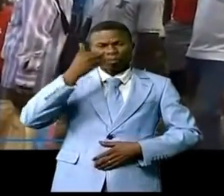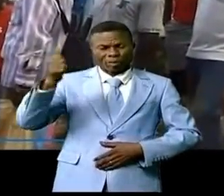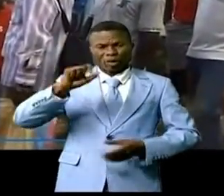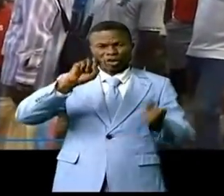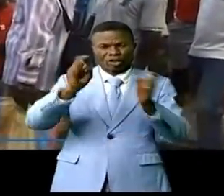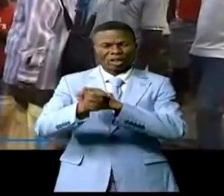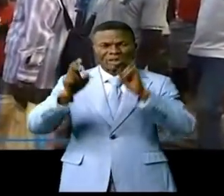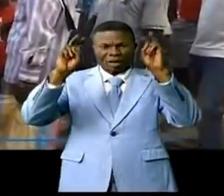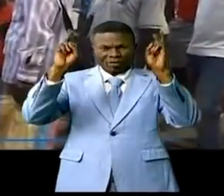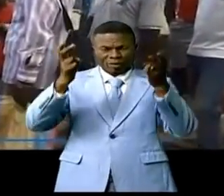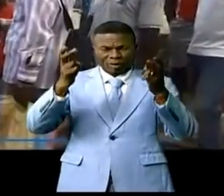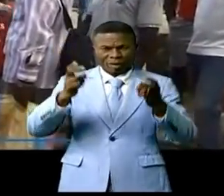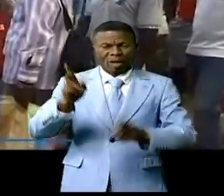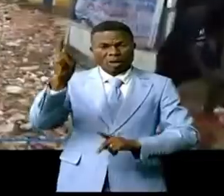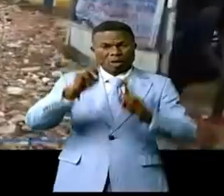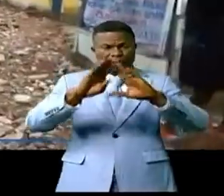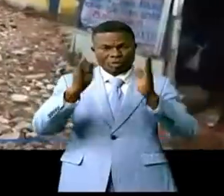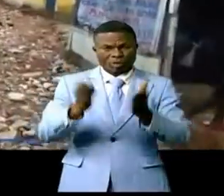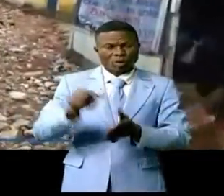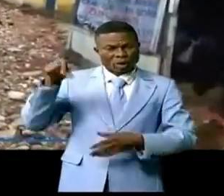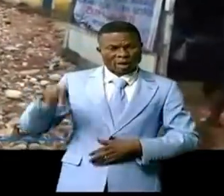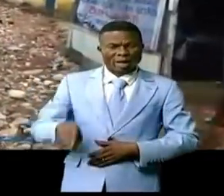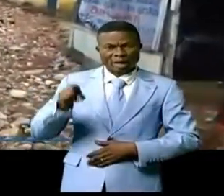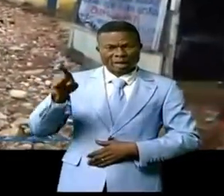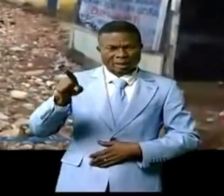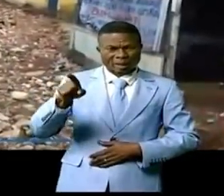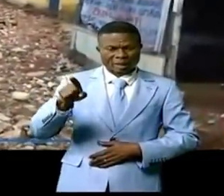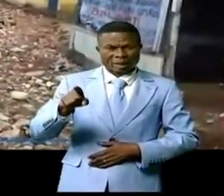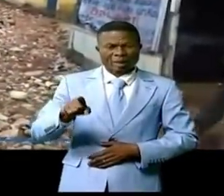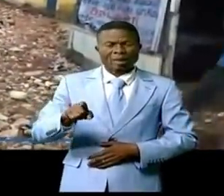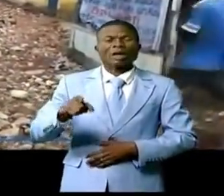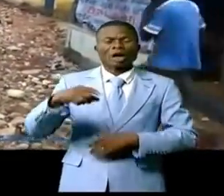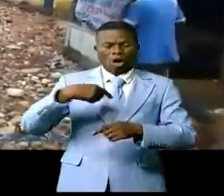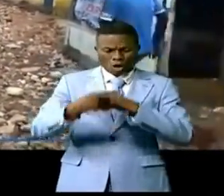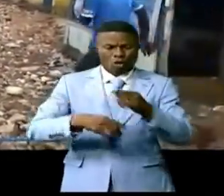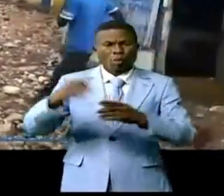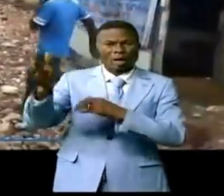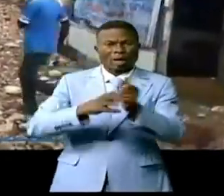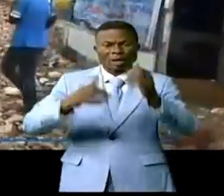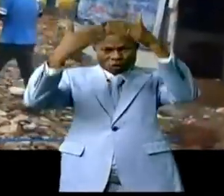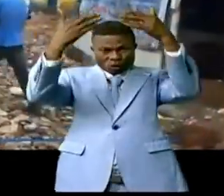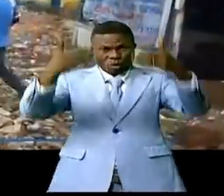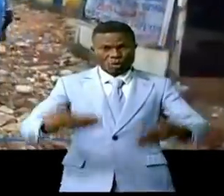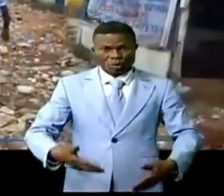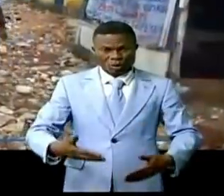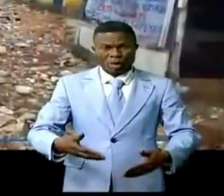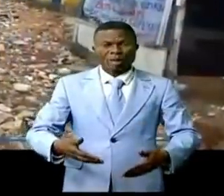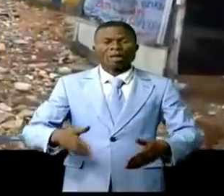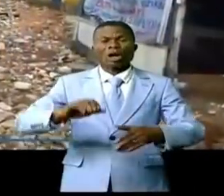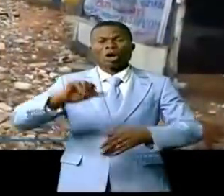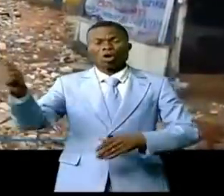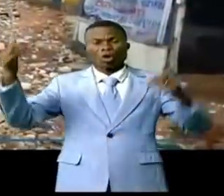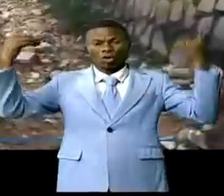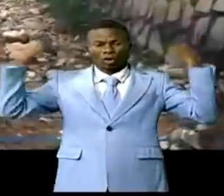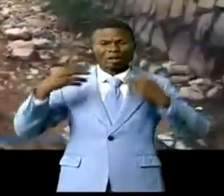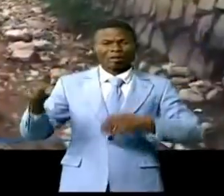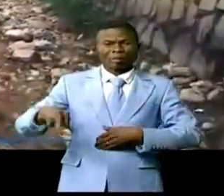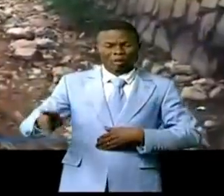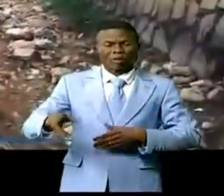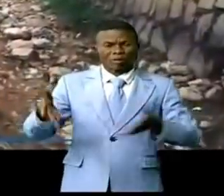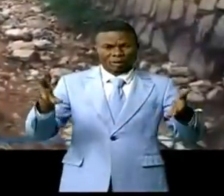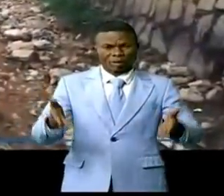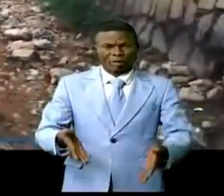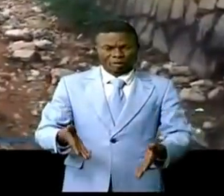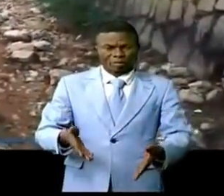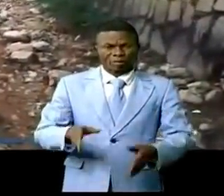cité, les habitants du quartier Texas ont procédé à la démolition de ces murs, et ce, en présence de certaines autorités provinciales, dont